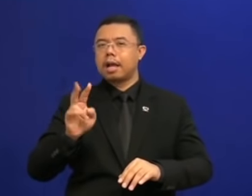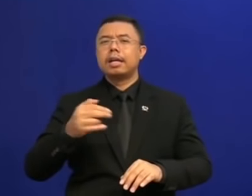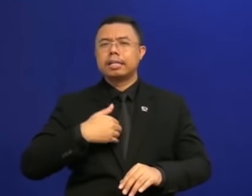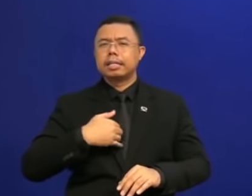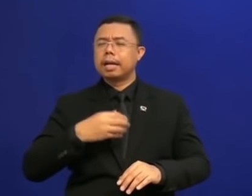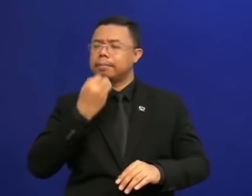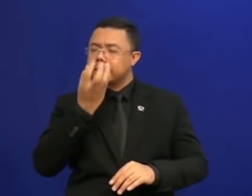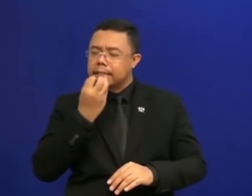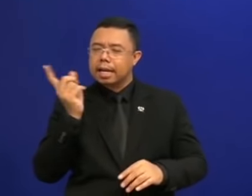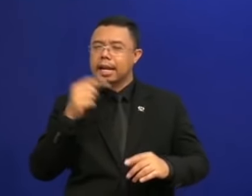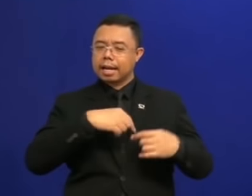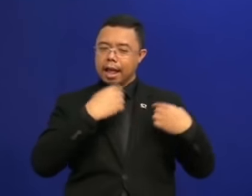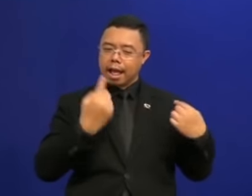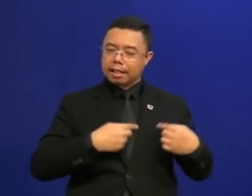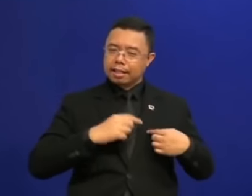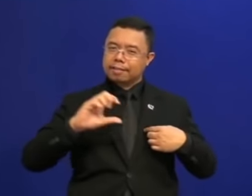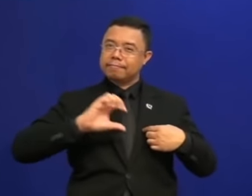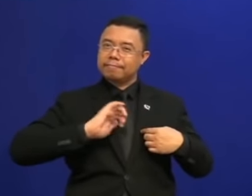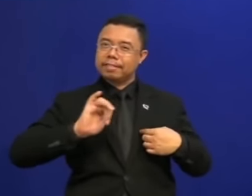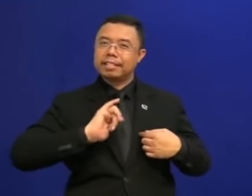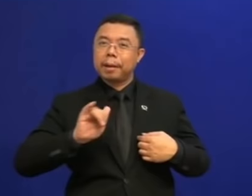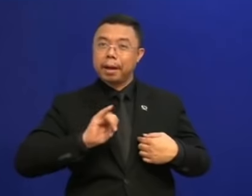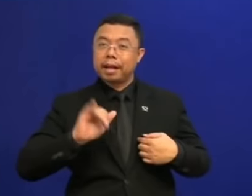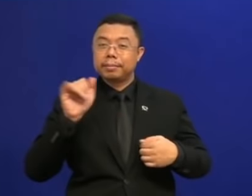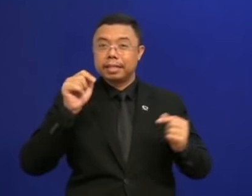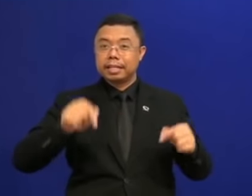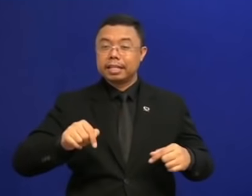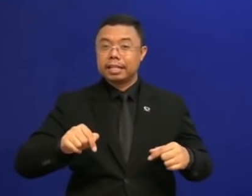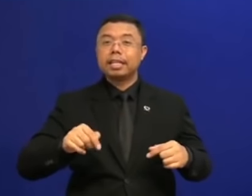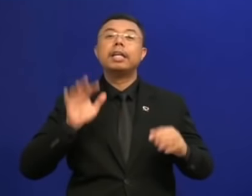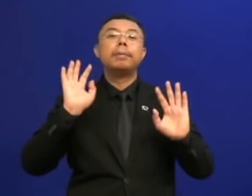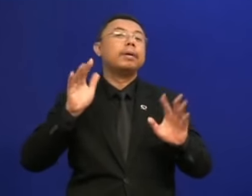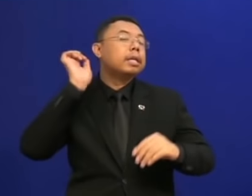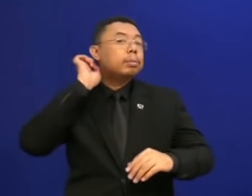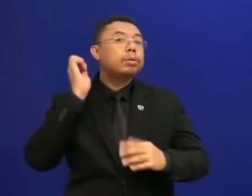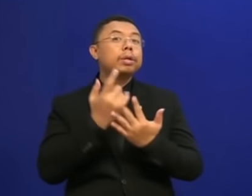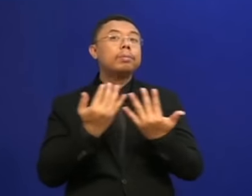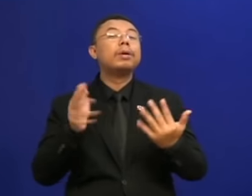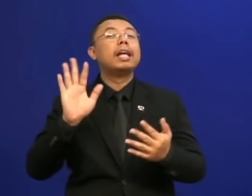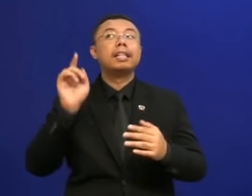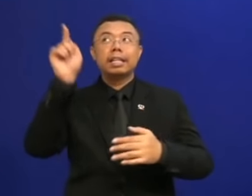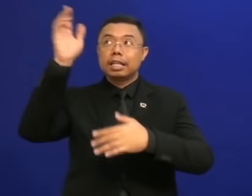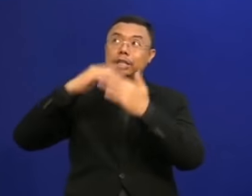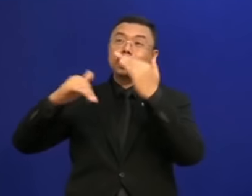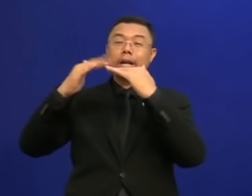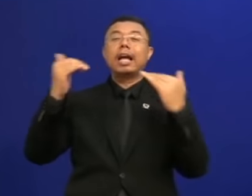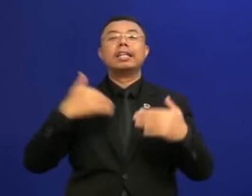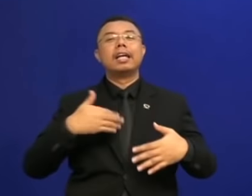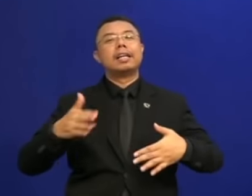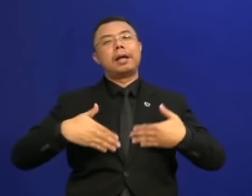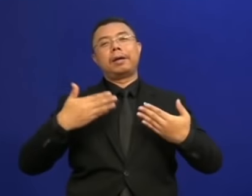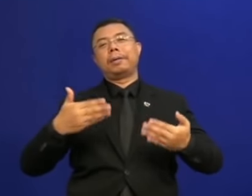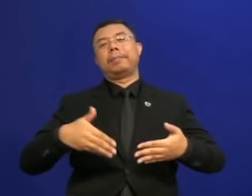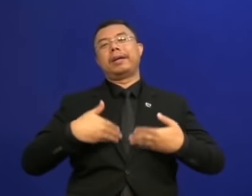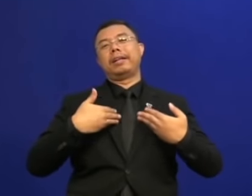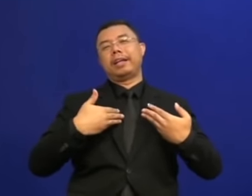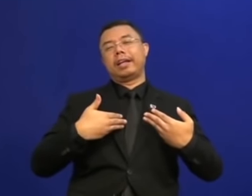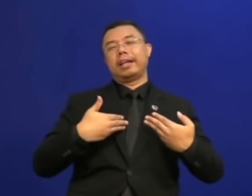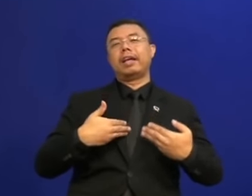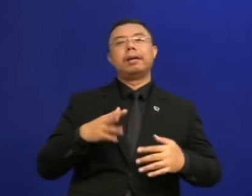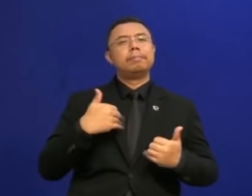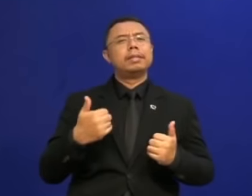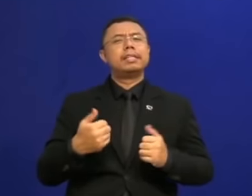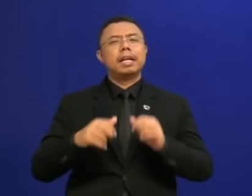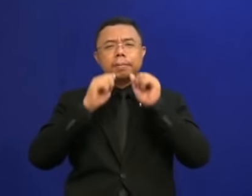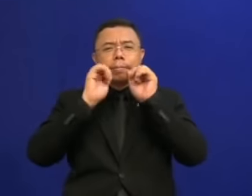Saya akan bicara dari hati ke hati seperti ini. Dan banyak ibu-ibu nanti ke surga. Dan saya bahagia sekali